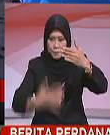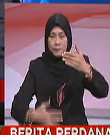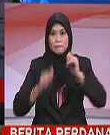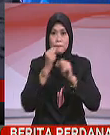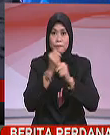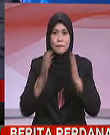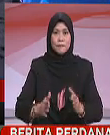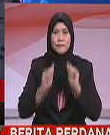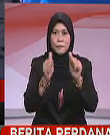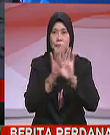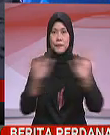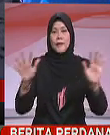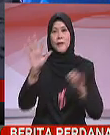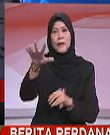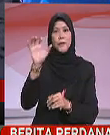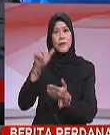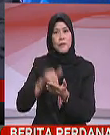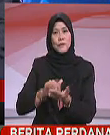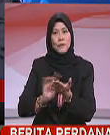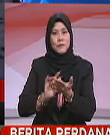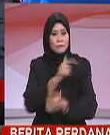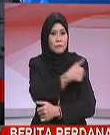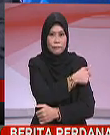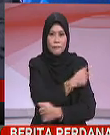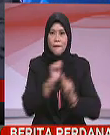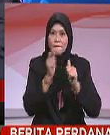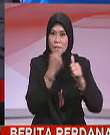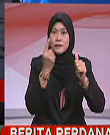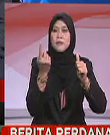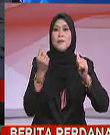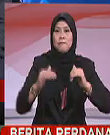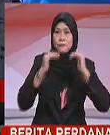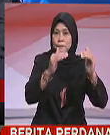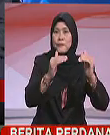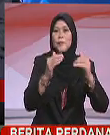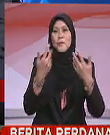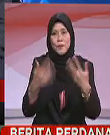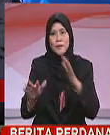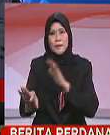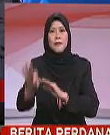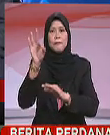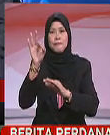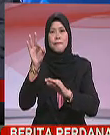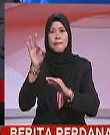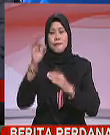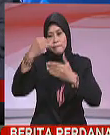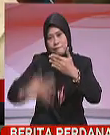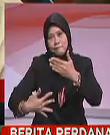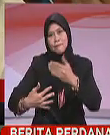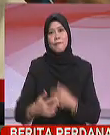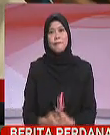akan menerima 500,000 dos vaksin fasa pertama itu juga telah dikenal pasti.